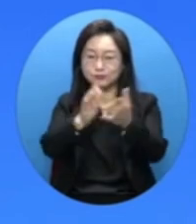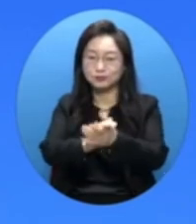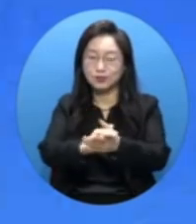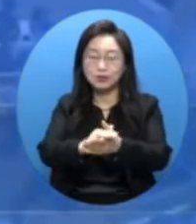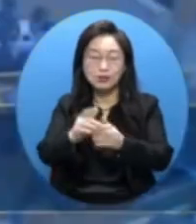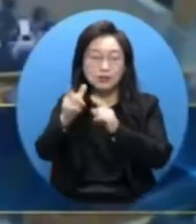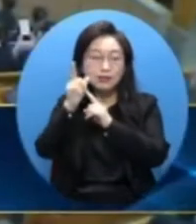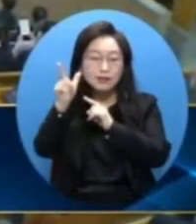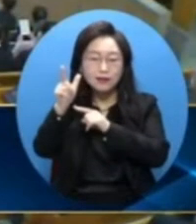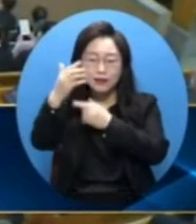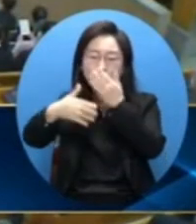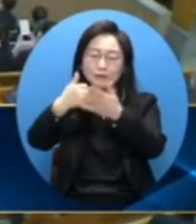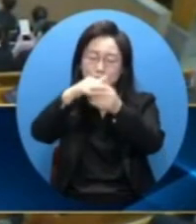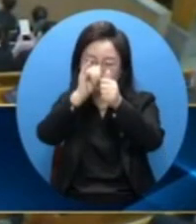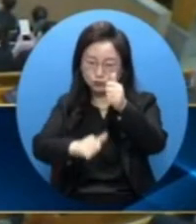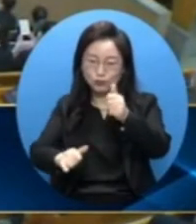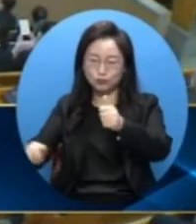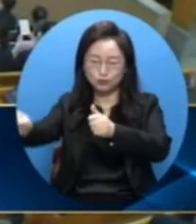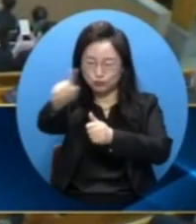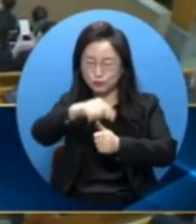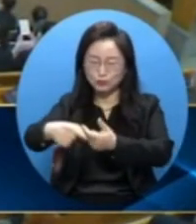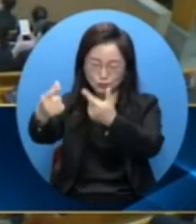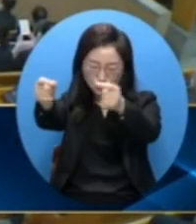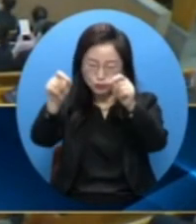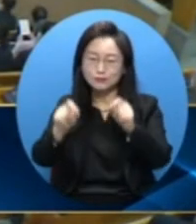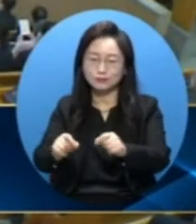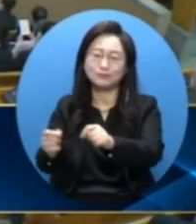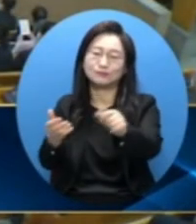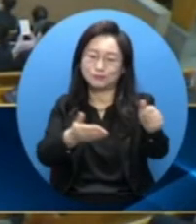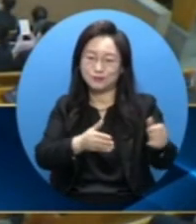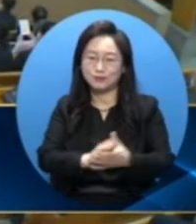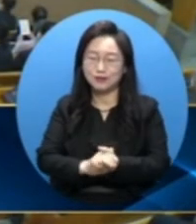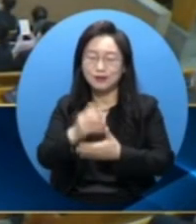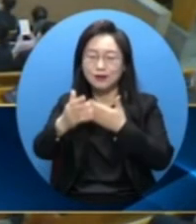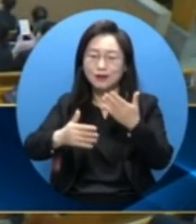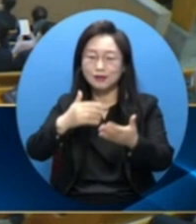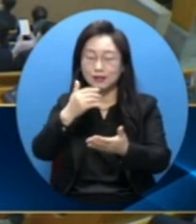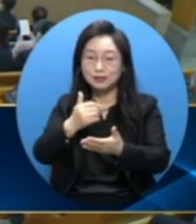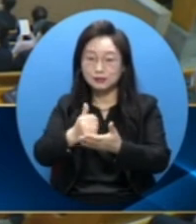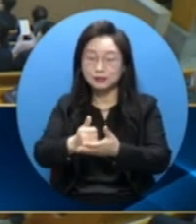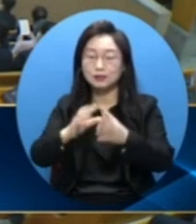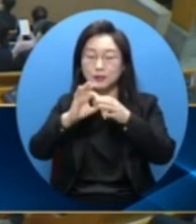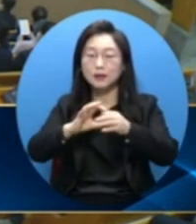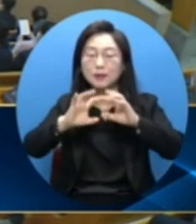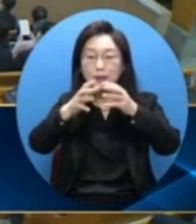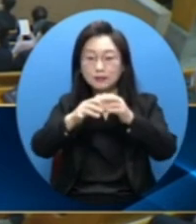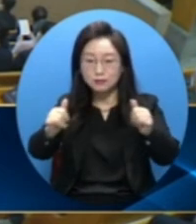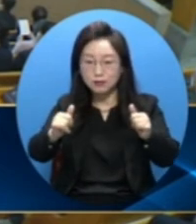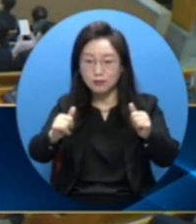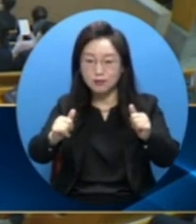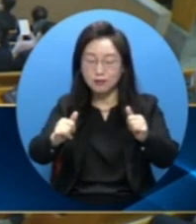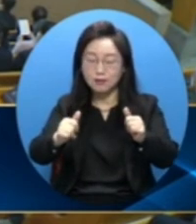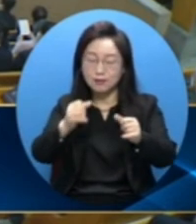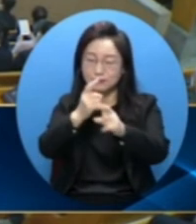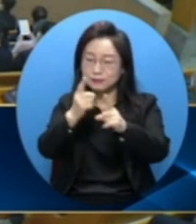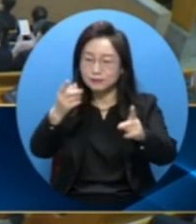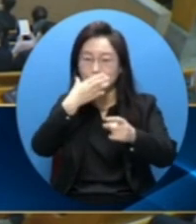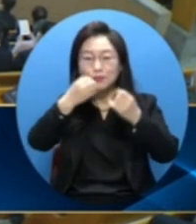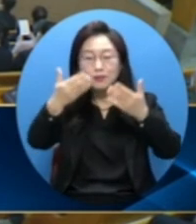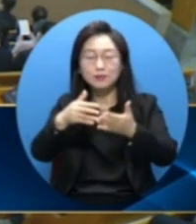하나님 앞에 충성해야 되는 것입니다 하나님의 백성으로 일생을 살아갈 때 승리하는 비결을 축복받는